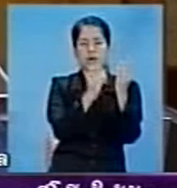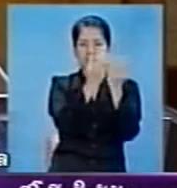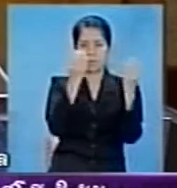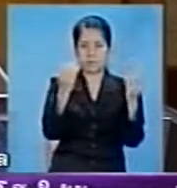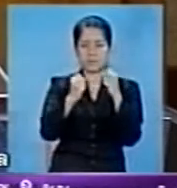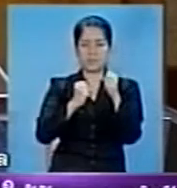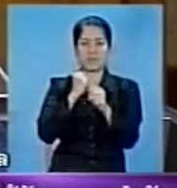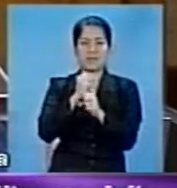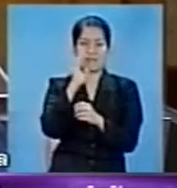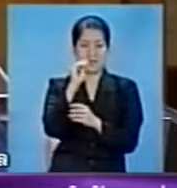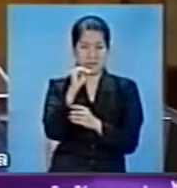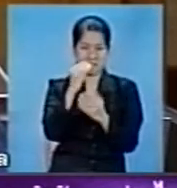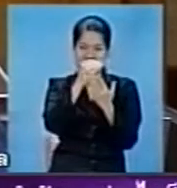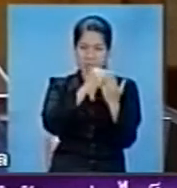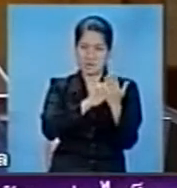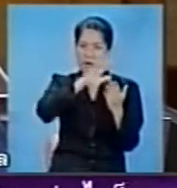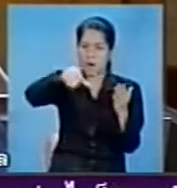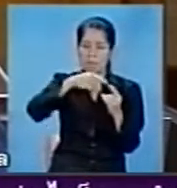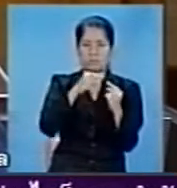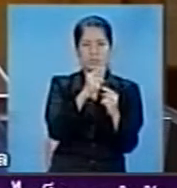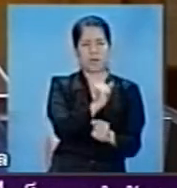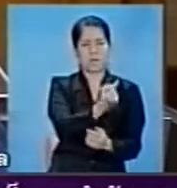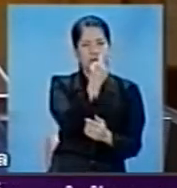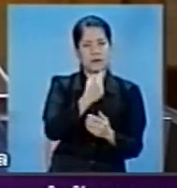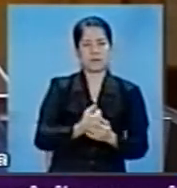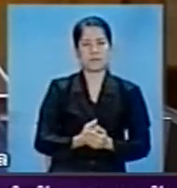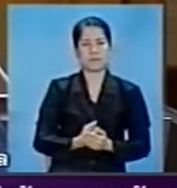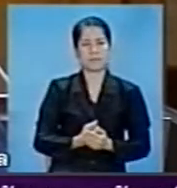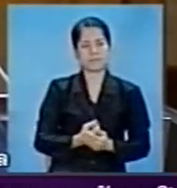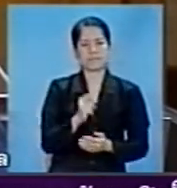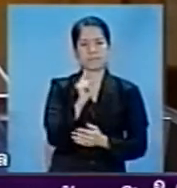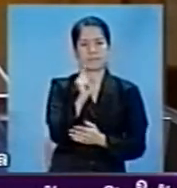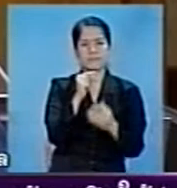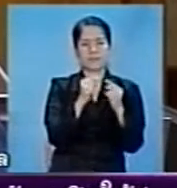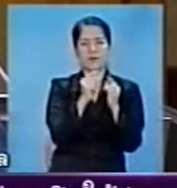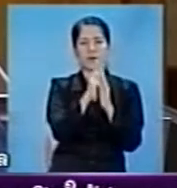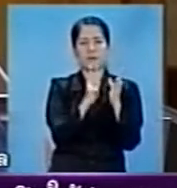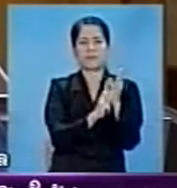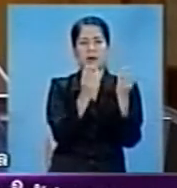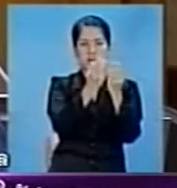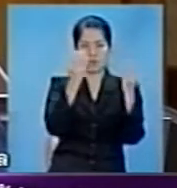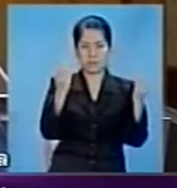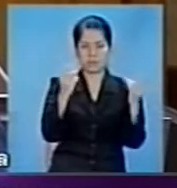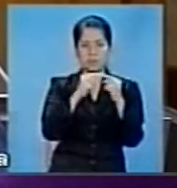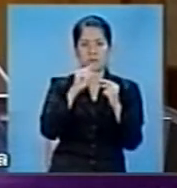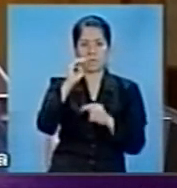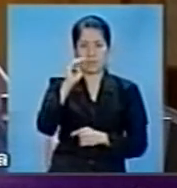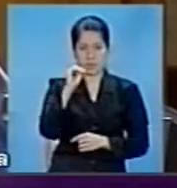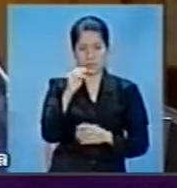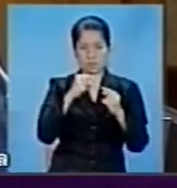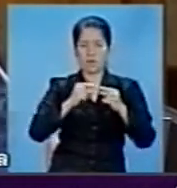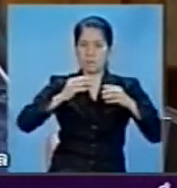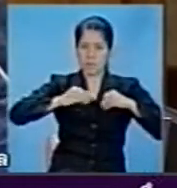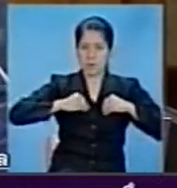ใหม่ซึ่งแม้ว่ารัฐธรรมนูญปี40จะได้รับการยอมรับว่าเป็นรัฐธรรมนู